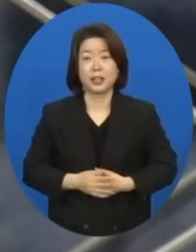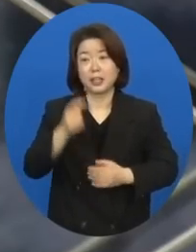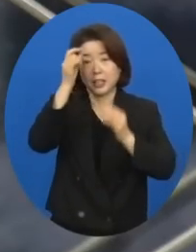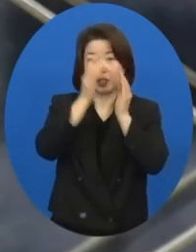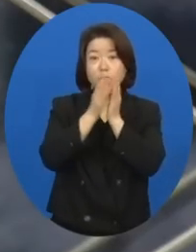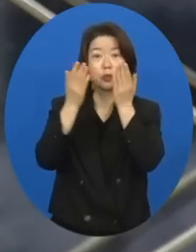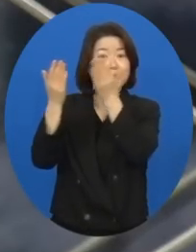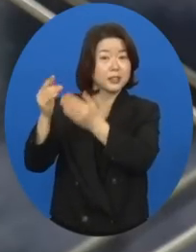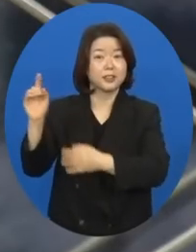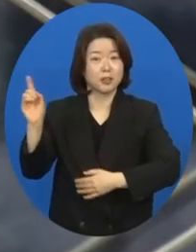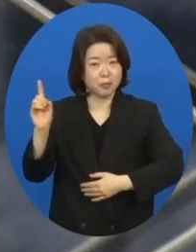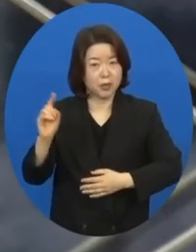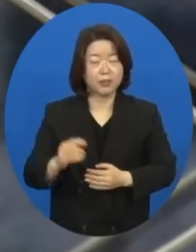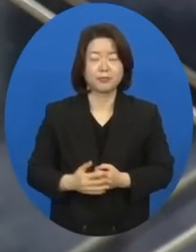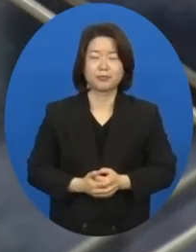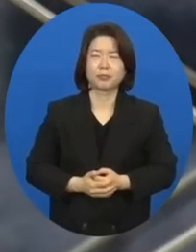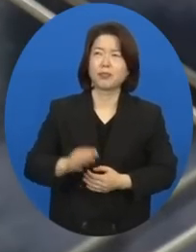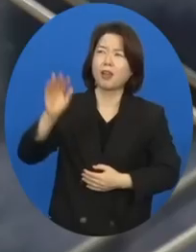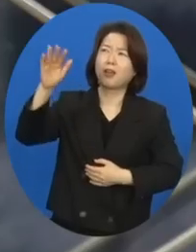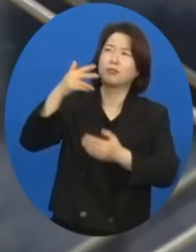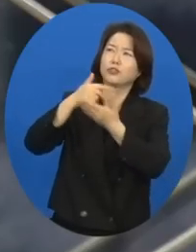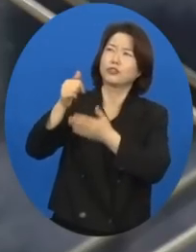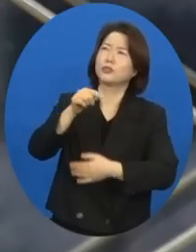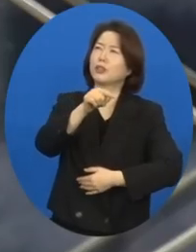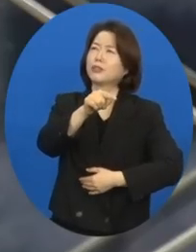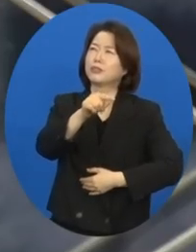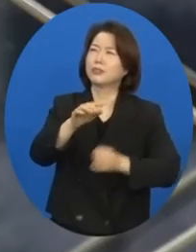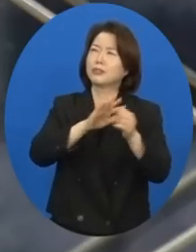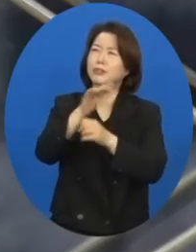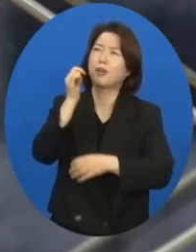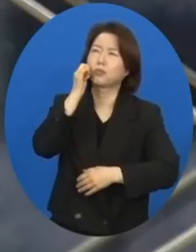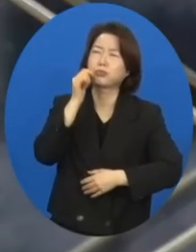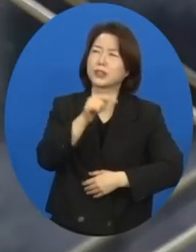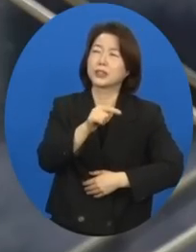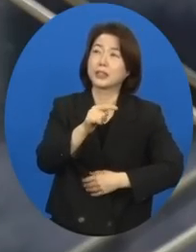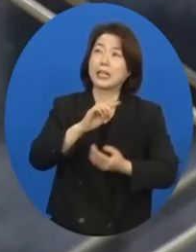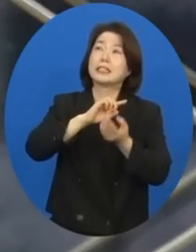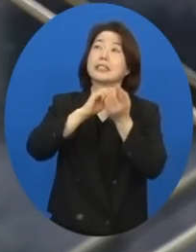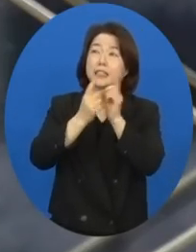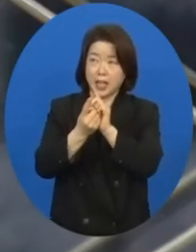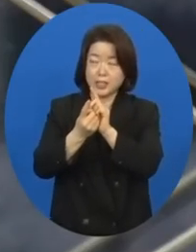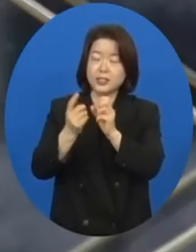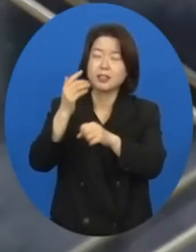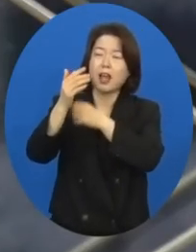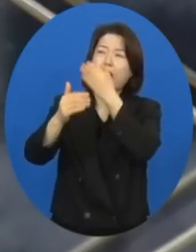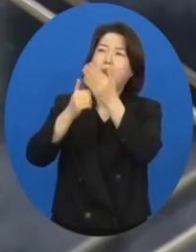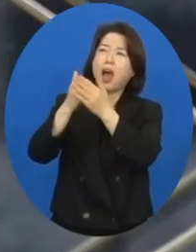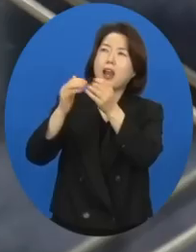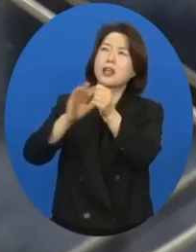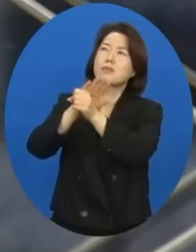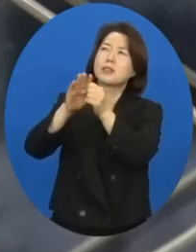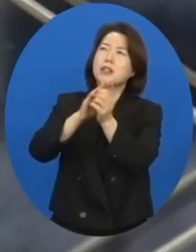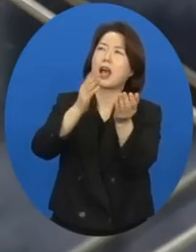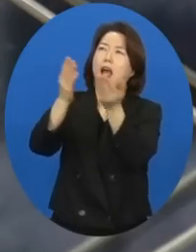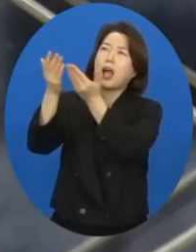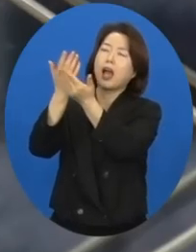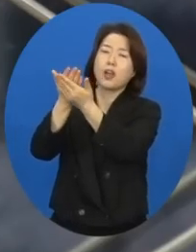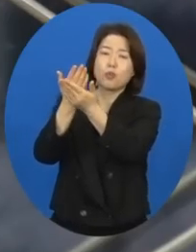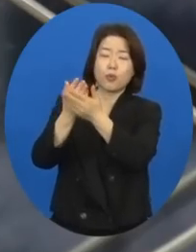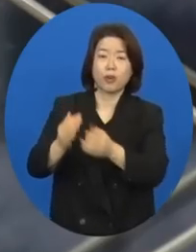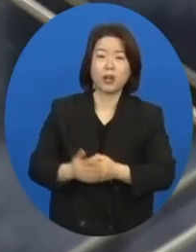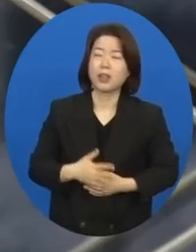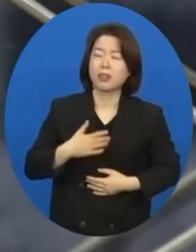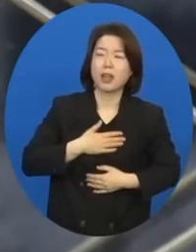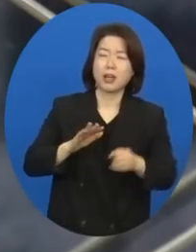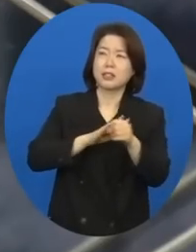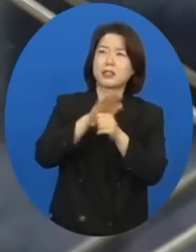기도했대요. 주님, 저는 그 지체를 사랑하지 못하지만 대신 하나님을 좀 사랑하게 해주세요. 저는 사랑할